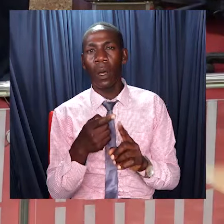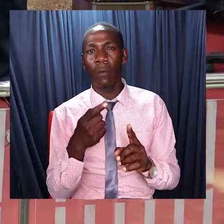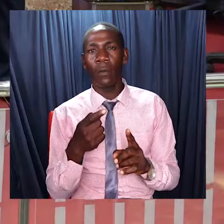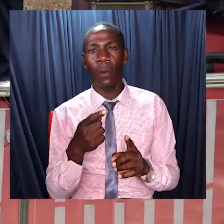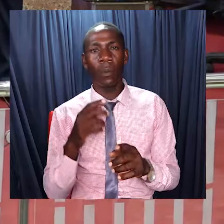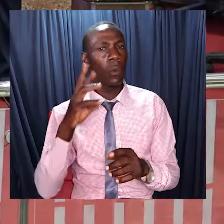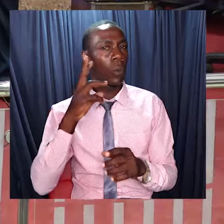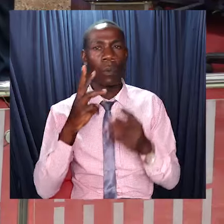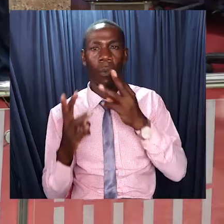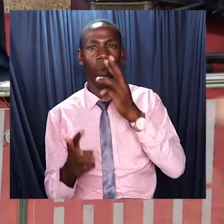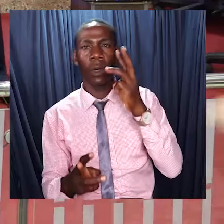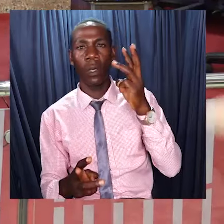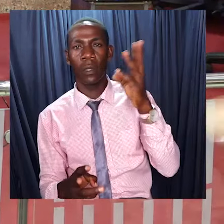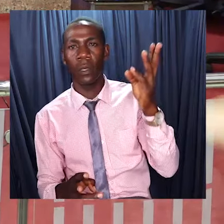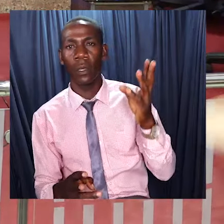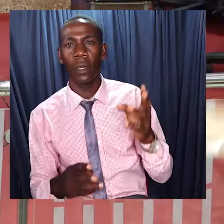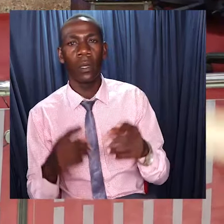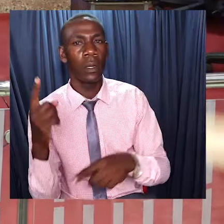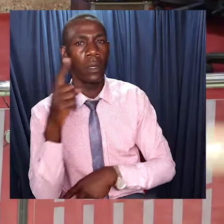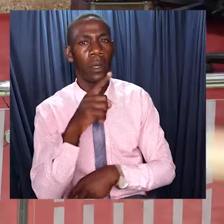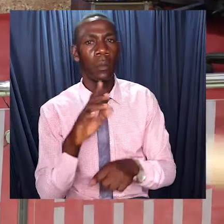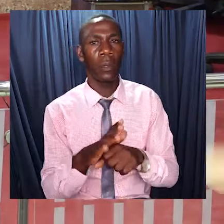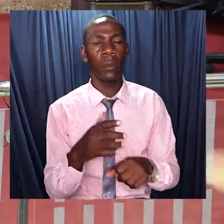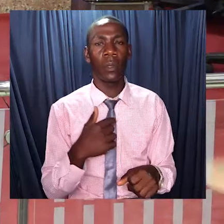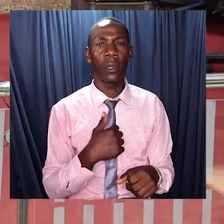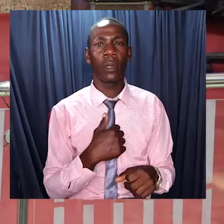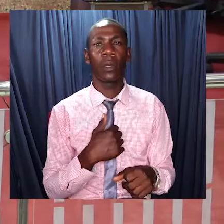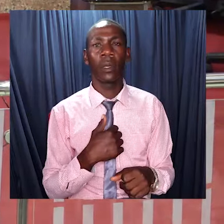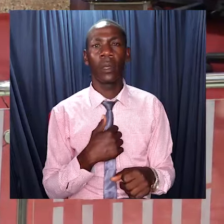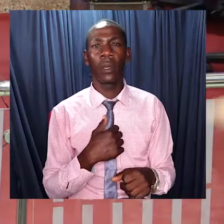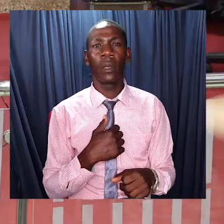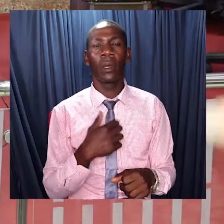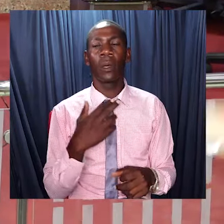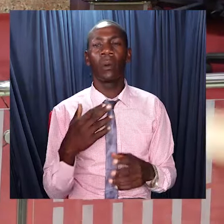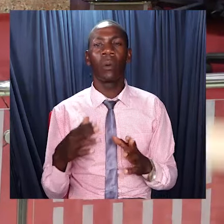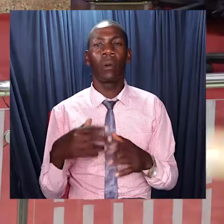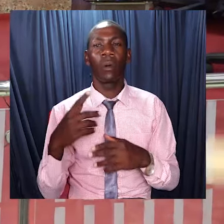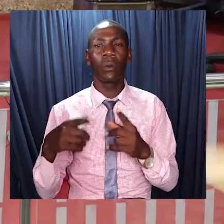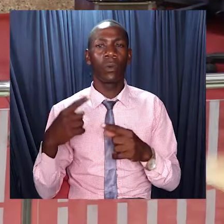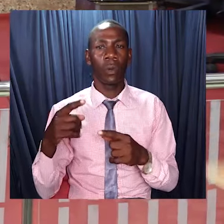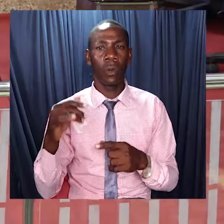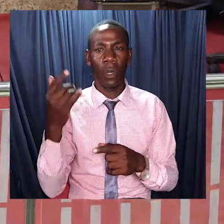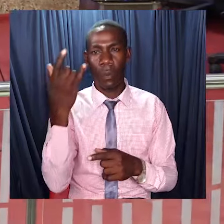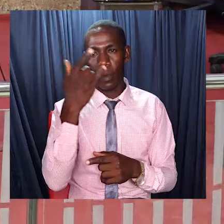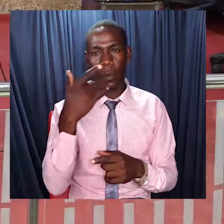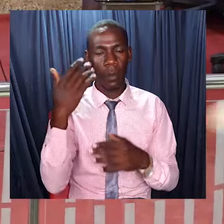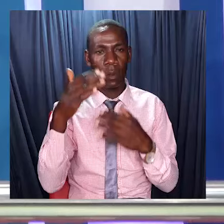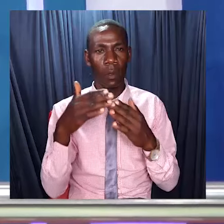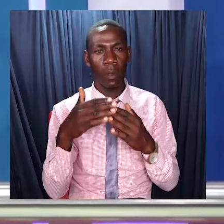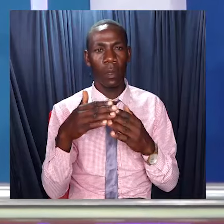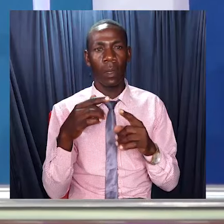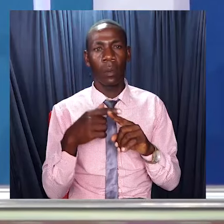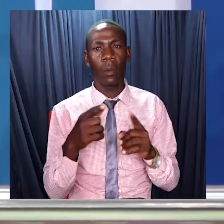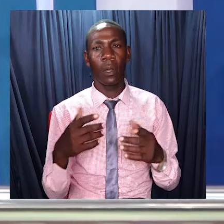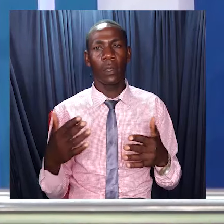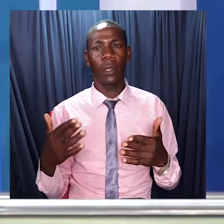bara. Asema, siku nyingi mimi. He says, so many days. Nimetaka visa ya kuenda ngambo. I've really wanted to go to abroad. Lakini mambo